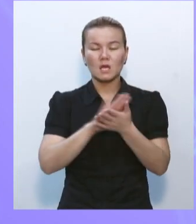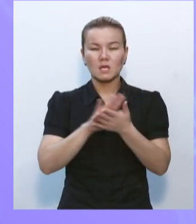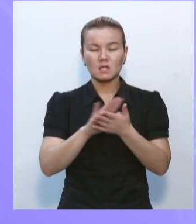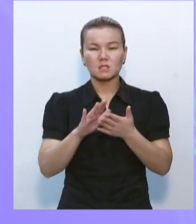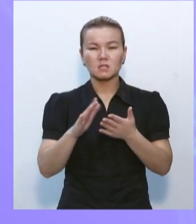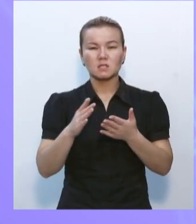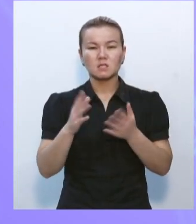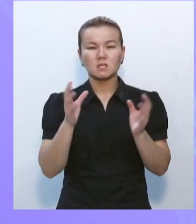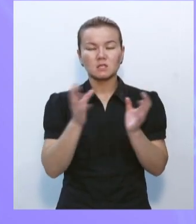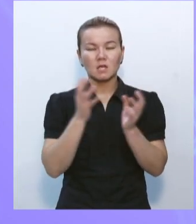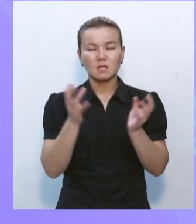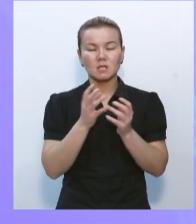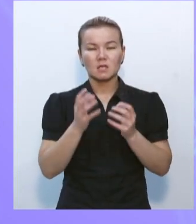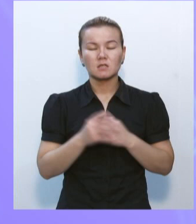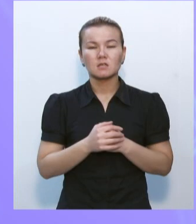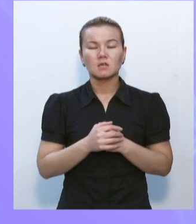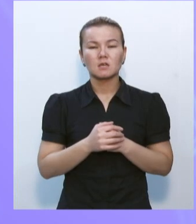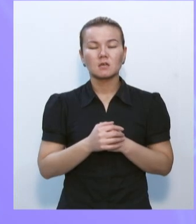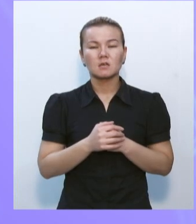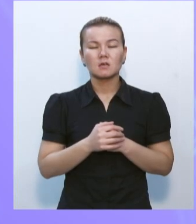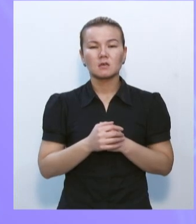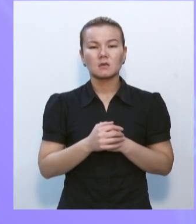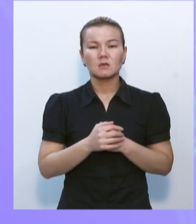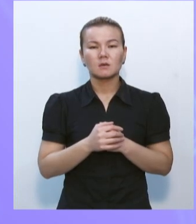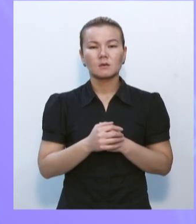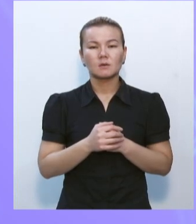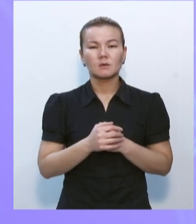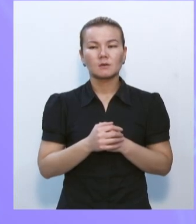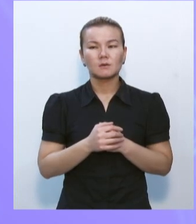Карышкырларды токой санитарлары деп да коюшат.